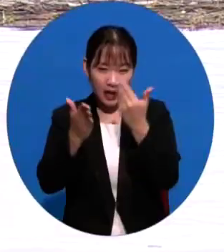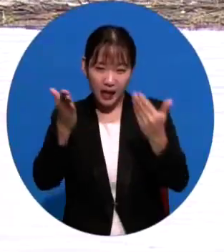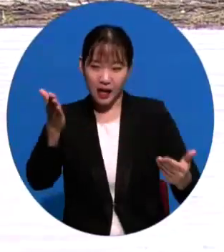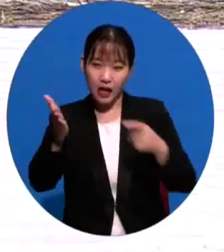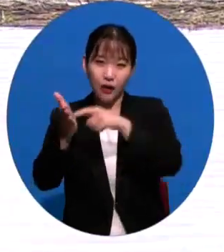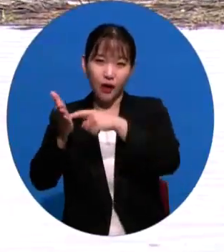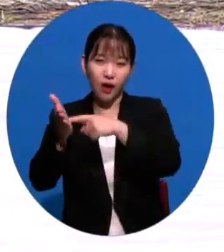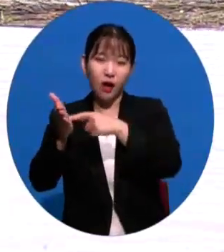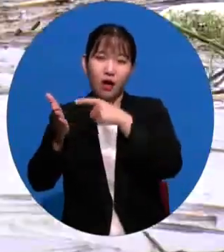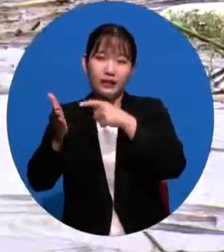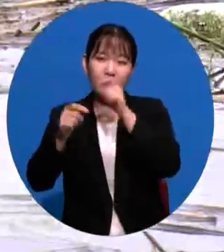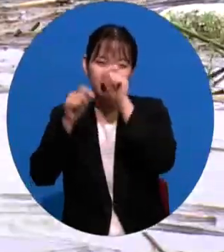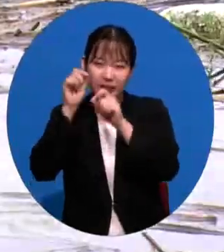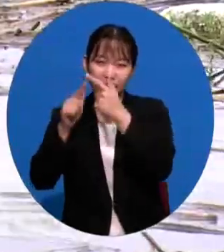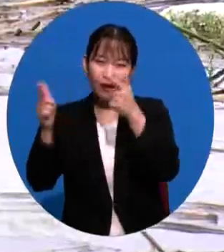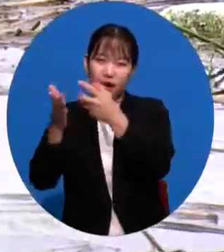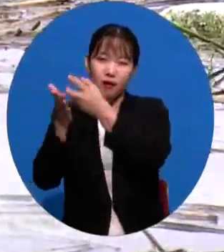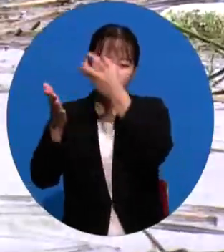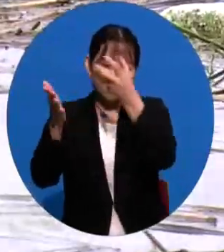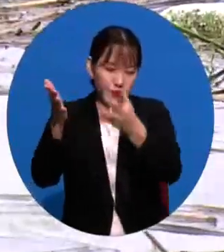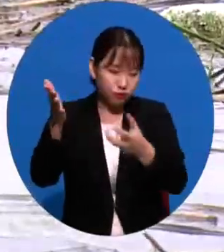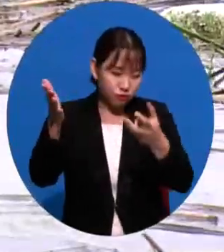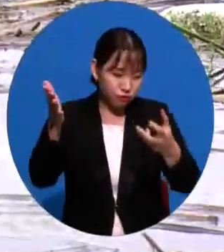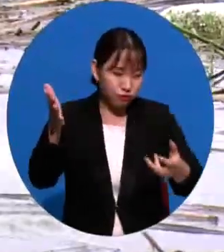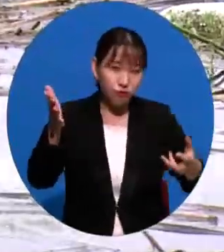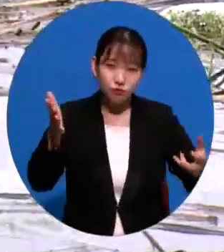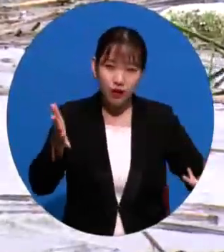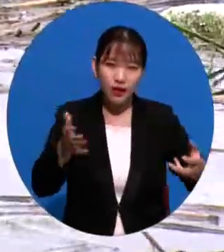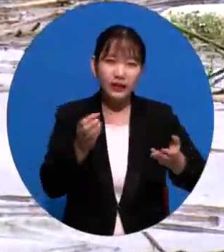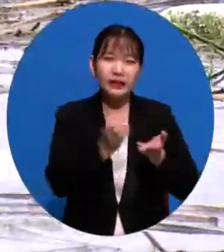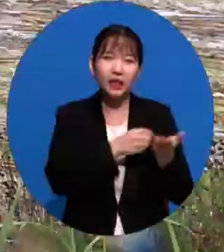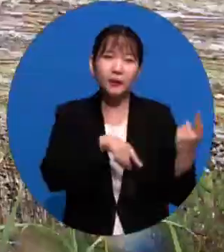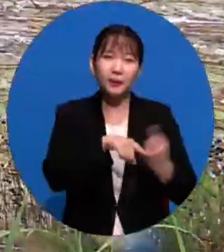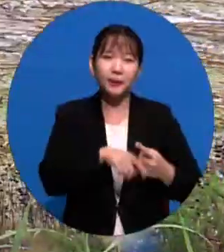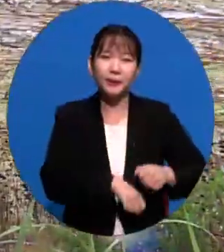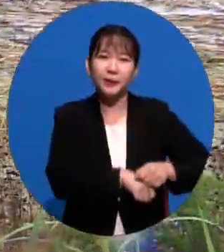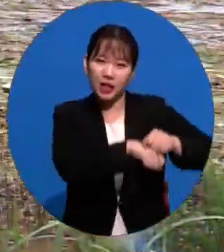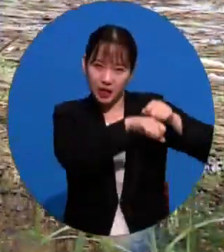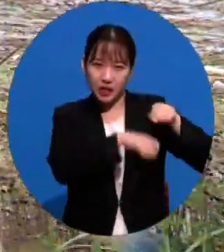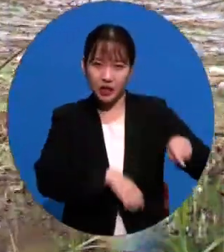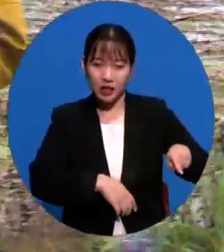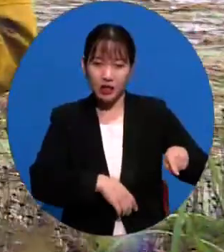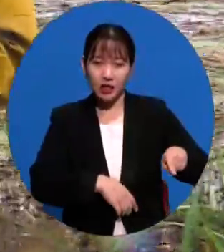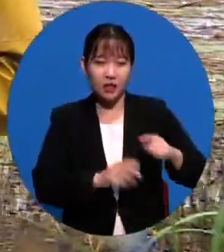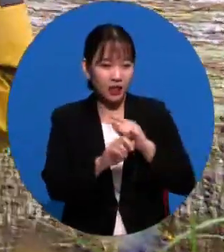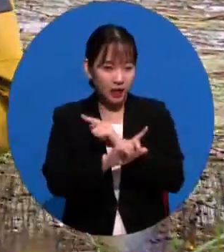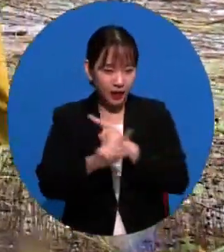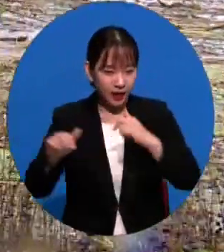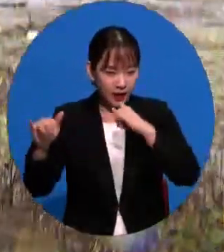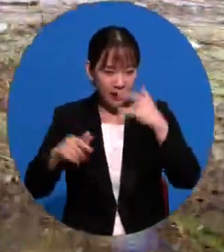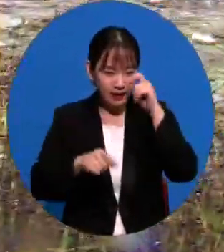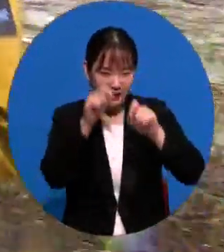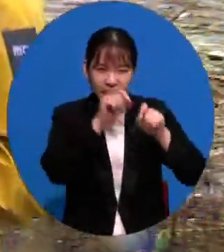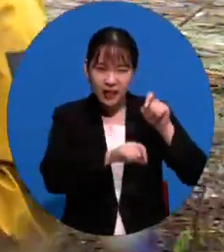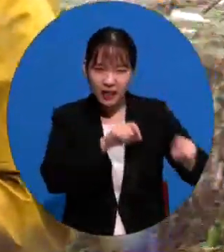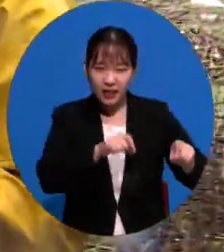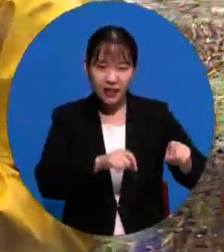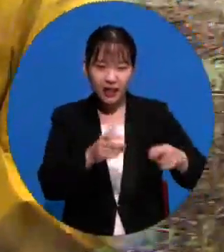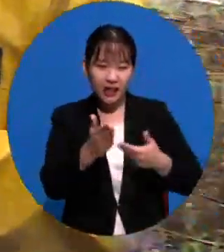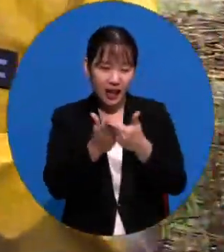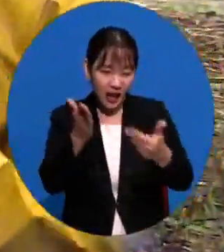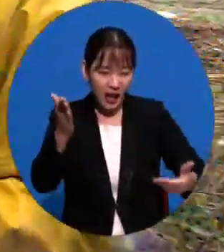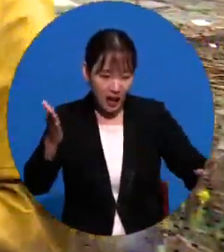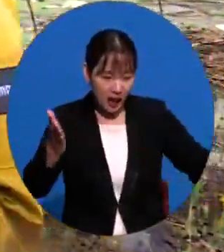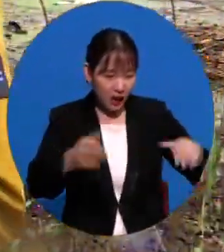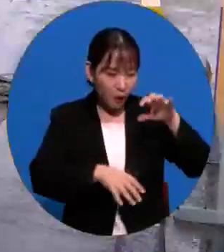상류에서 밀려온 수초 등 쓰레기들이 모여 작은 섬을 만들었습니다. 보시는 것처럼 각종 해양 쓰레기들이 강 주변